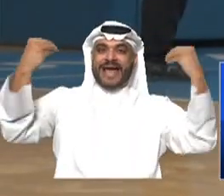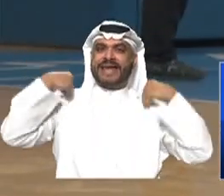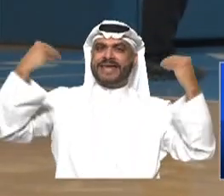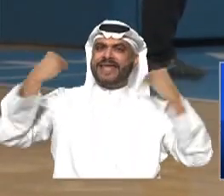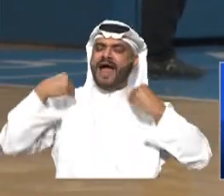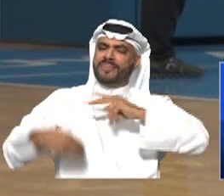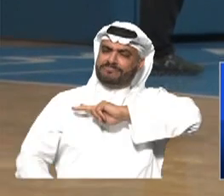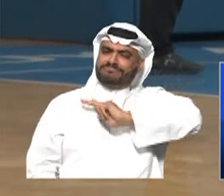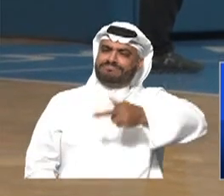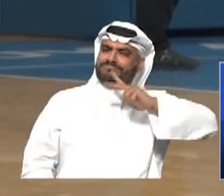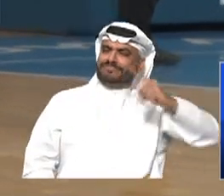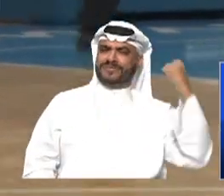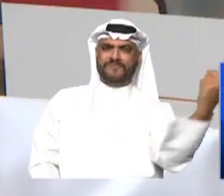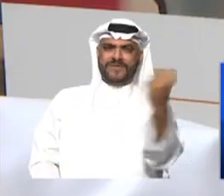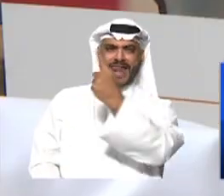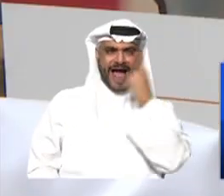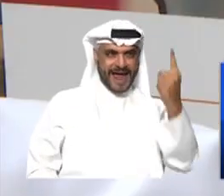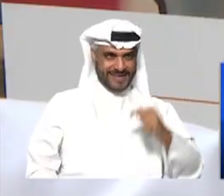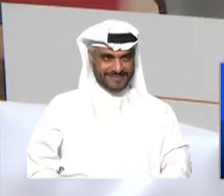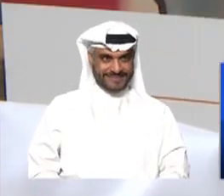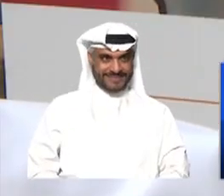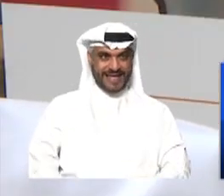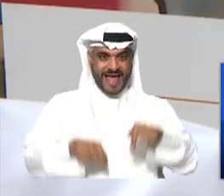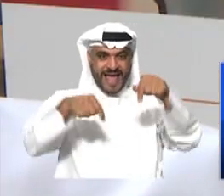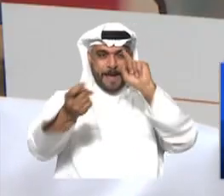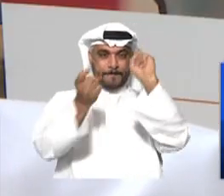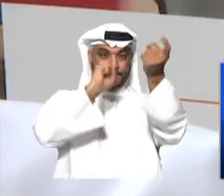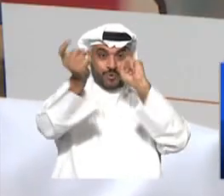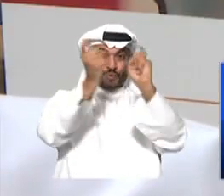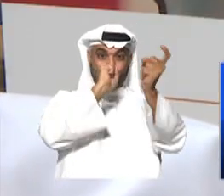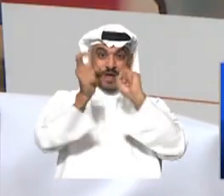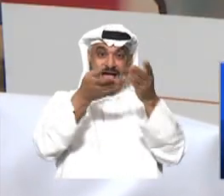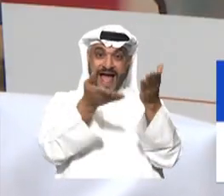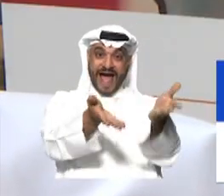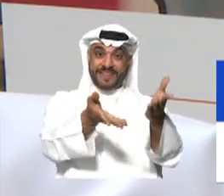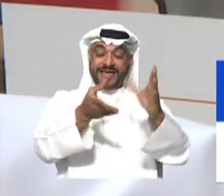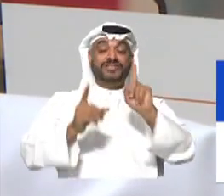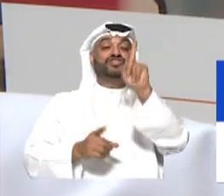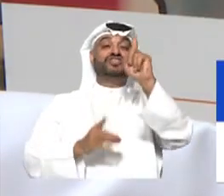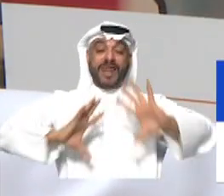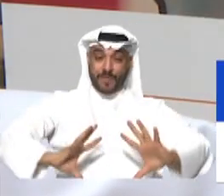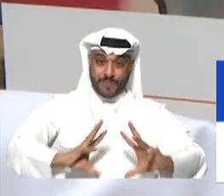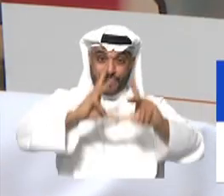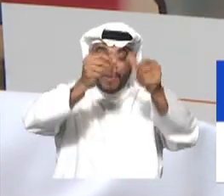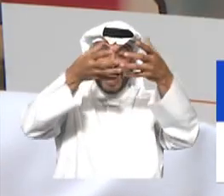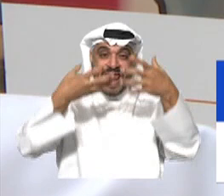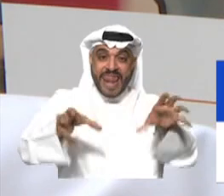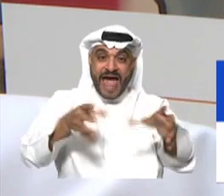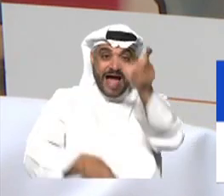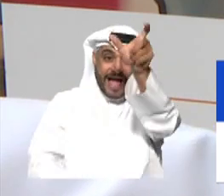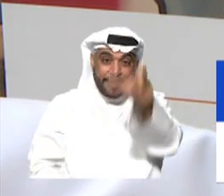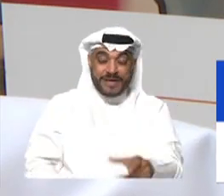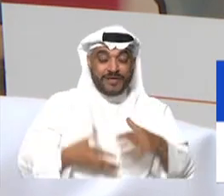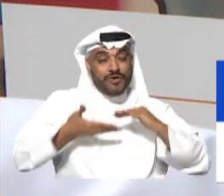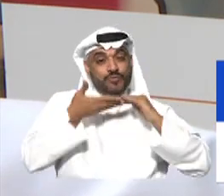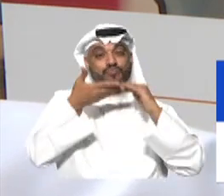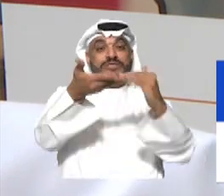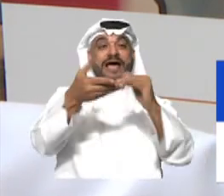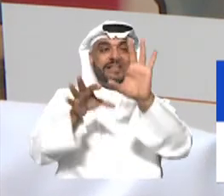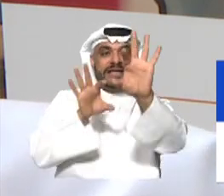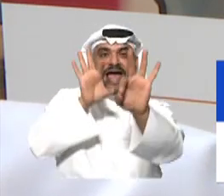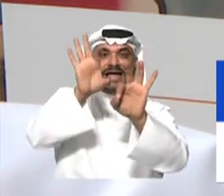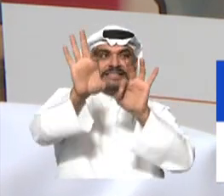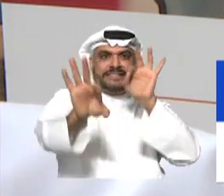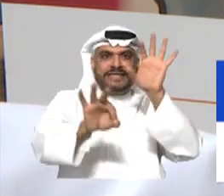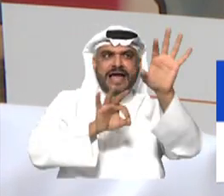كافه المحافل الدوليه هذه البطوله سوف تؤهل هذا اللاعبين او تساعد في اختيار لاعبين